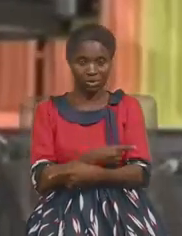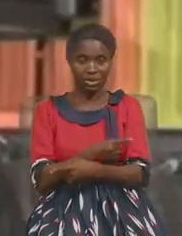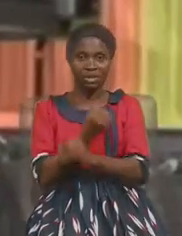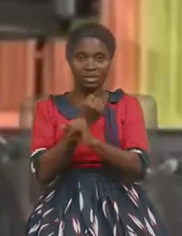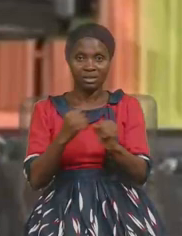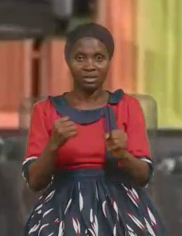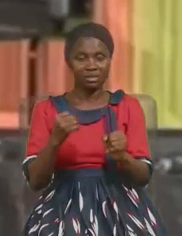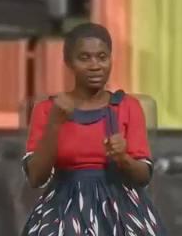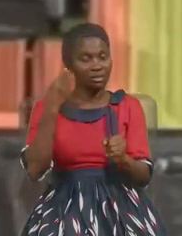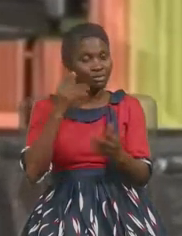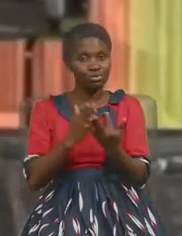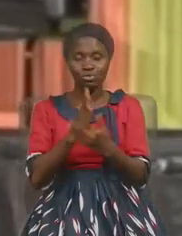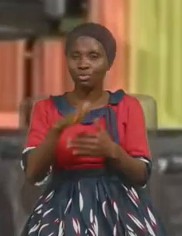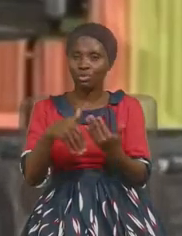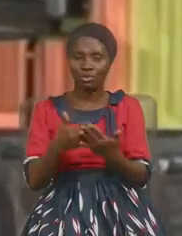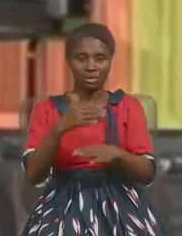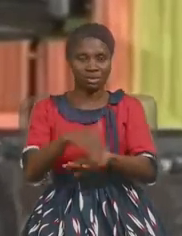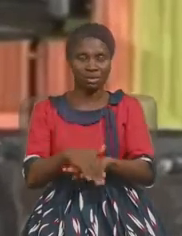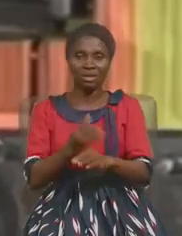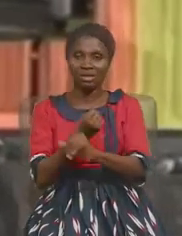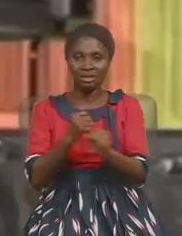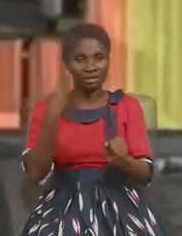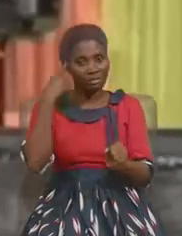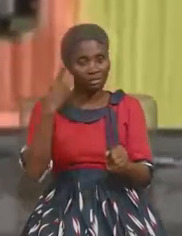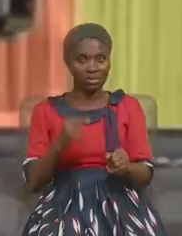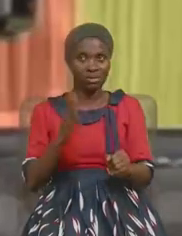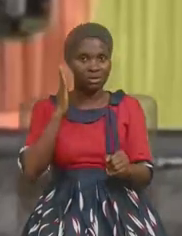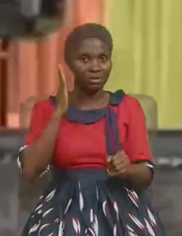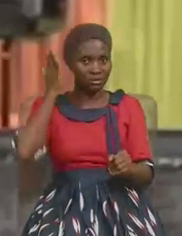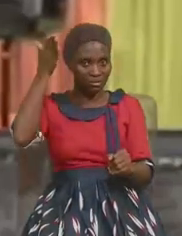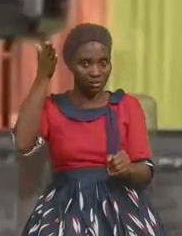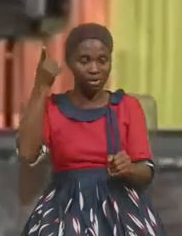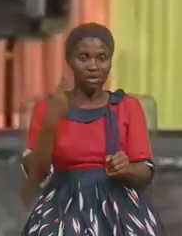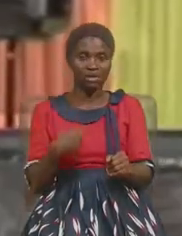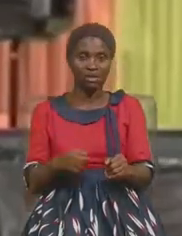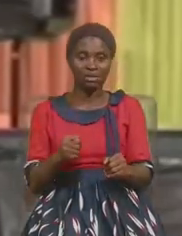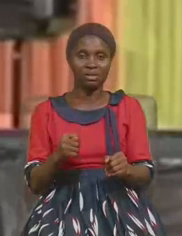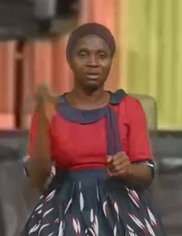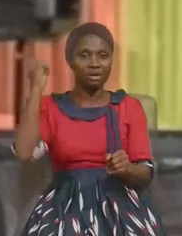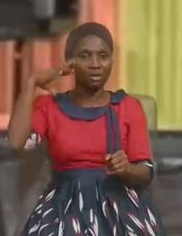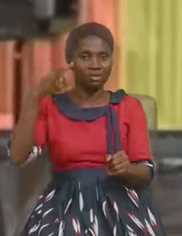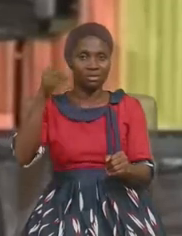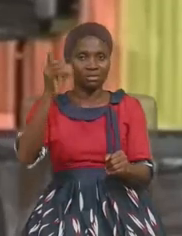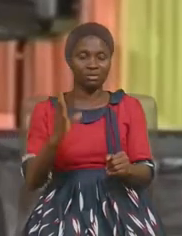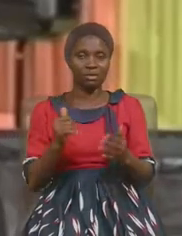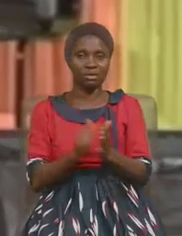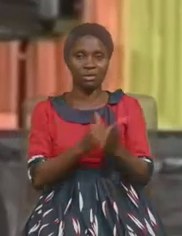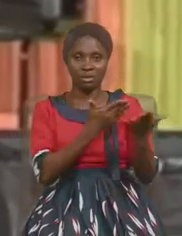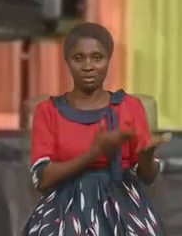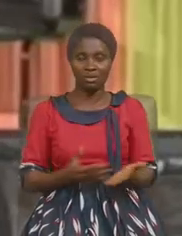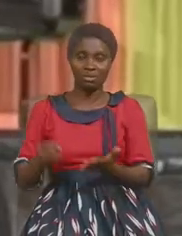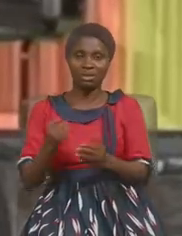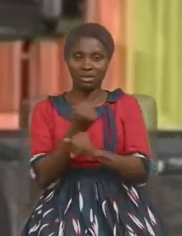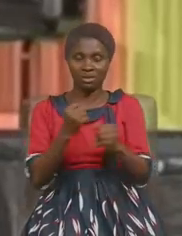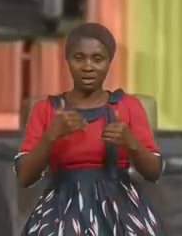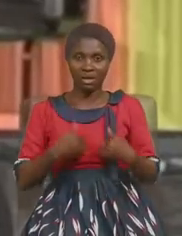ta vie, le salut pour l'avenir. La grâce de Dieu, source de salut, a été manifestée à tous les